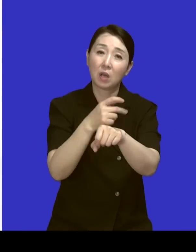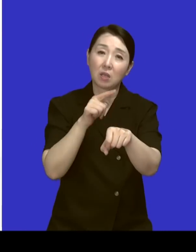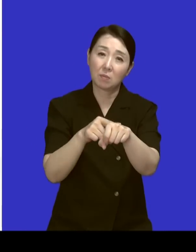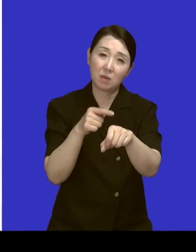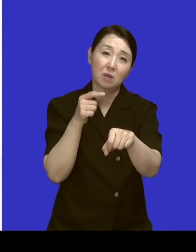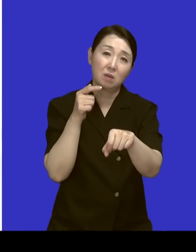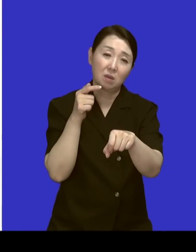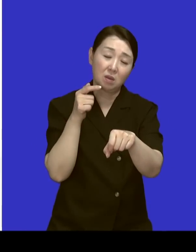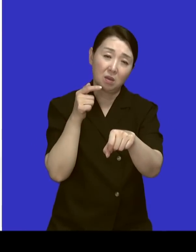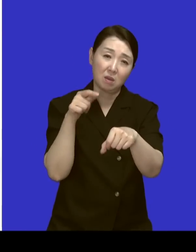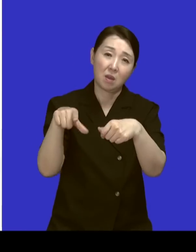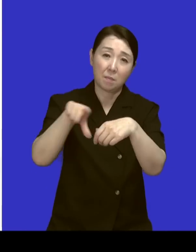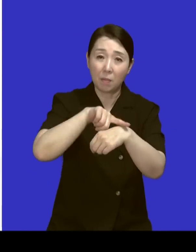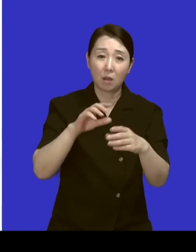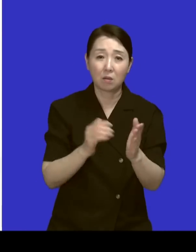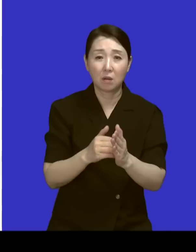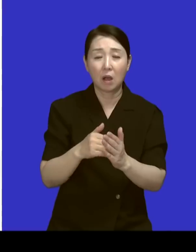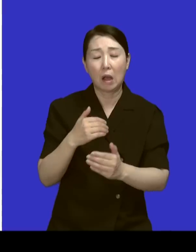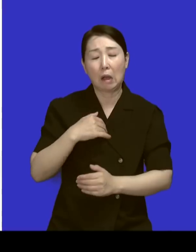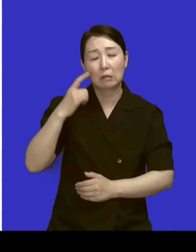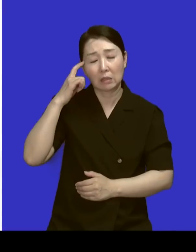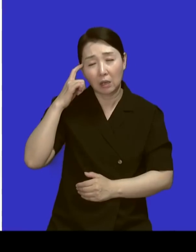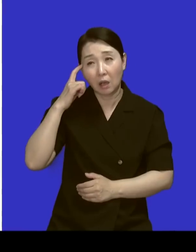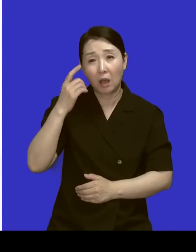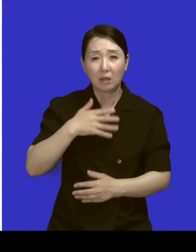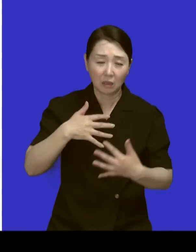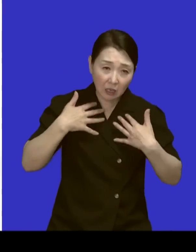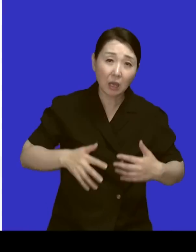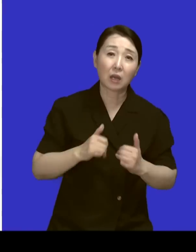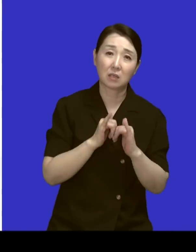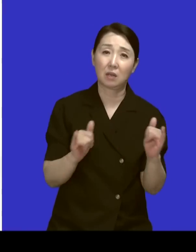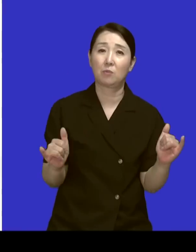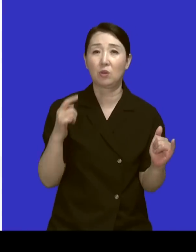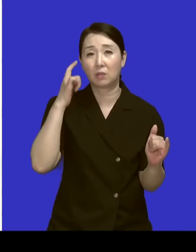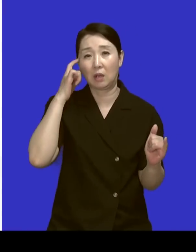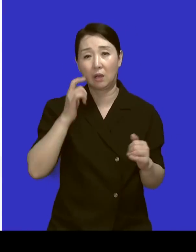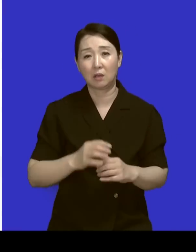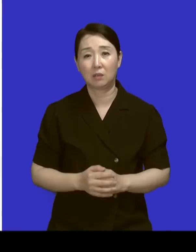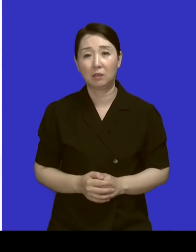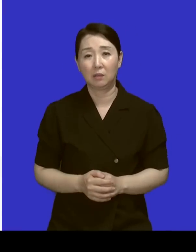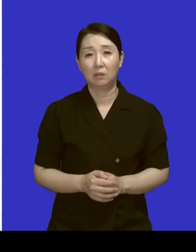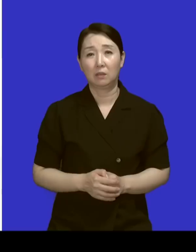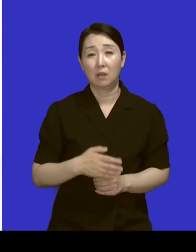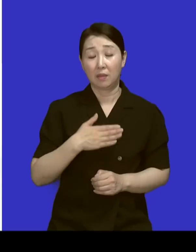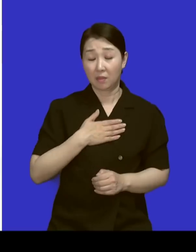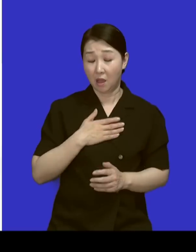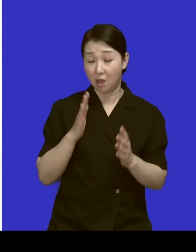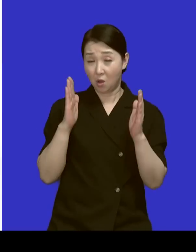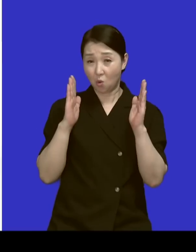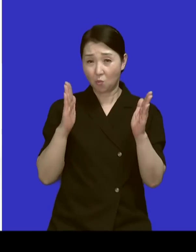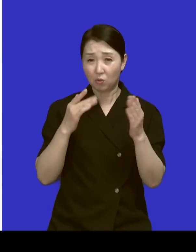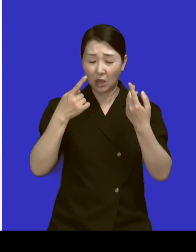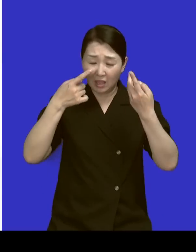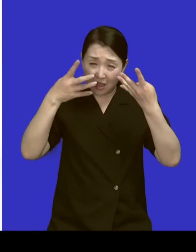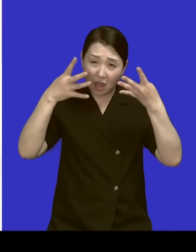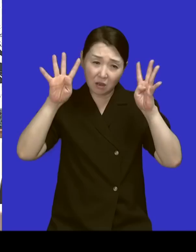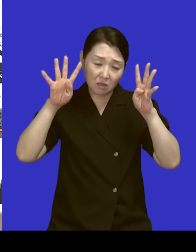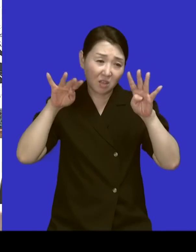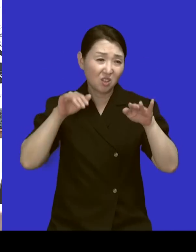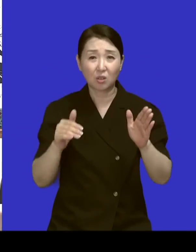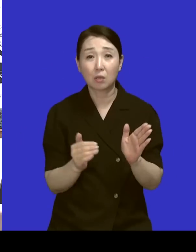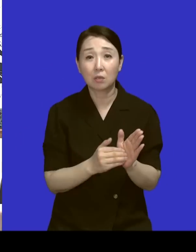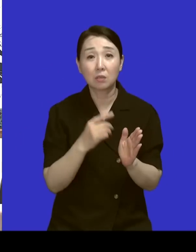그때 생각했죠. 아 나는 나약하구나. 아 그리고 이런 생각도 해봤어요. 아 나의 공부는 내 대학은 여기서